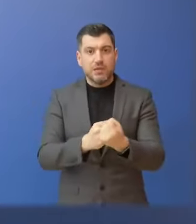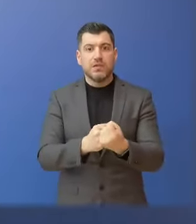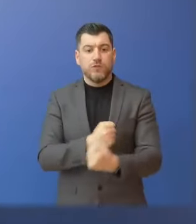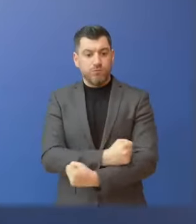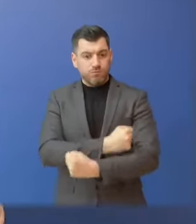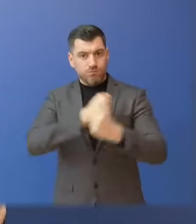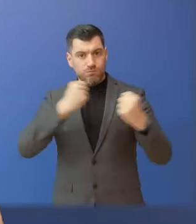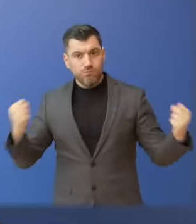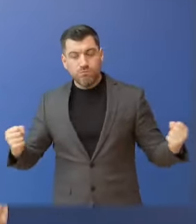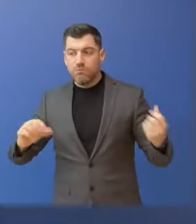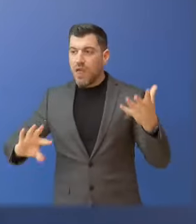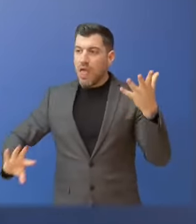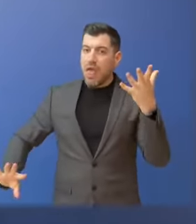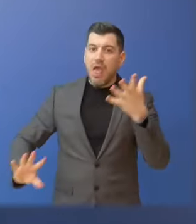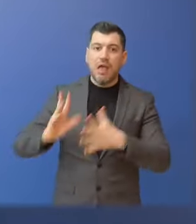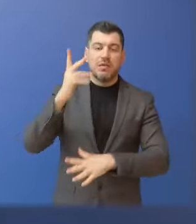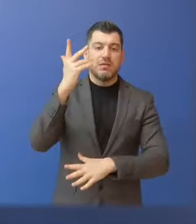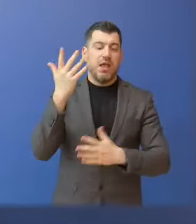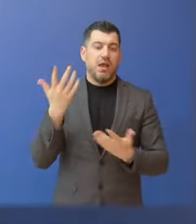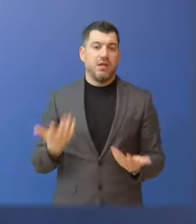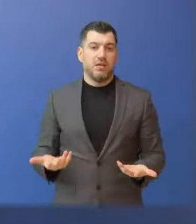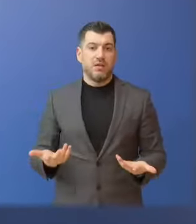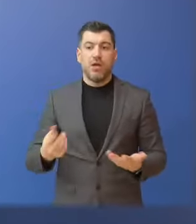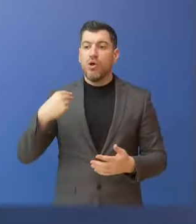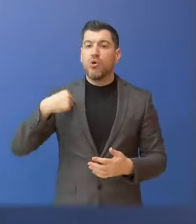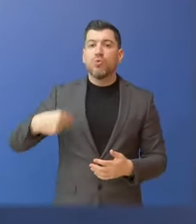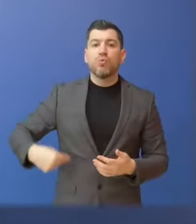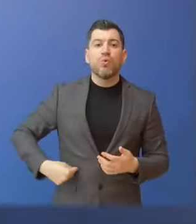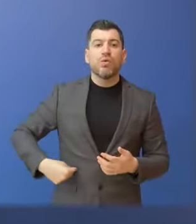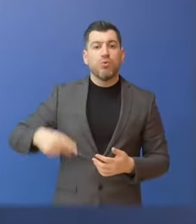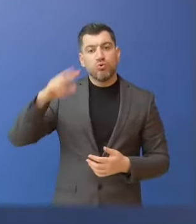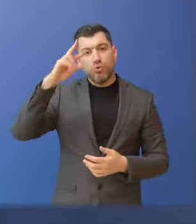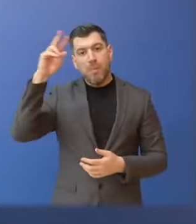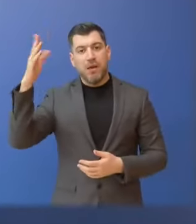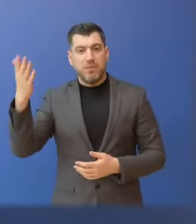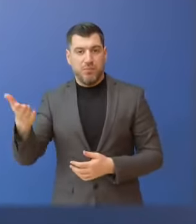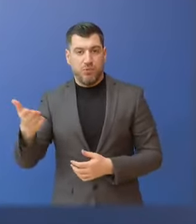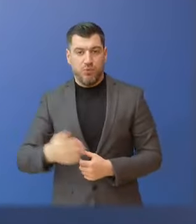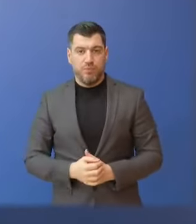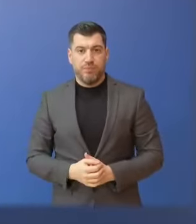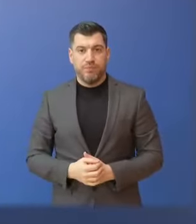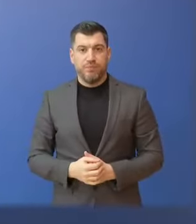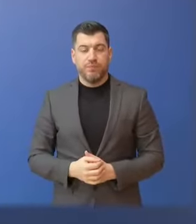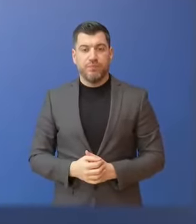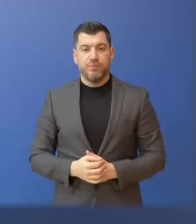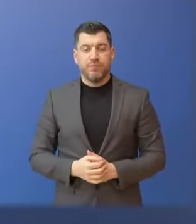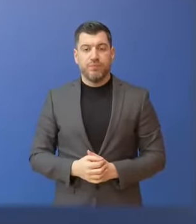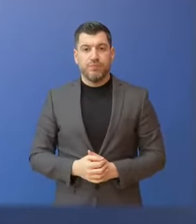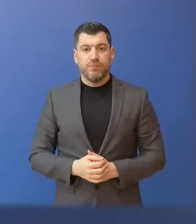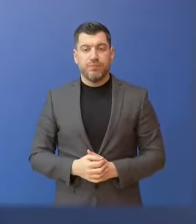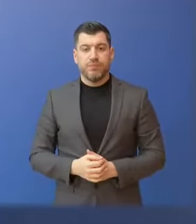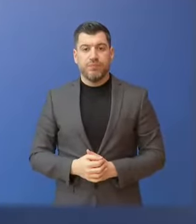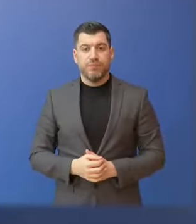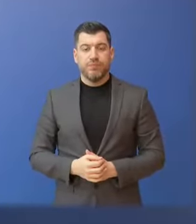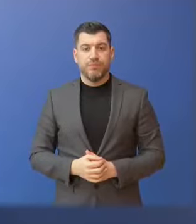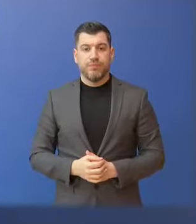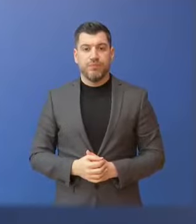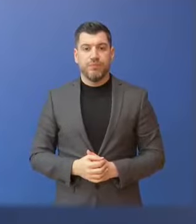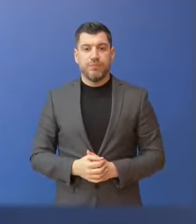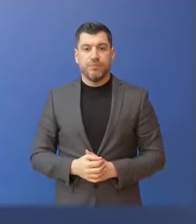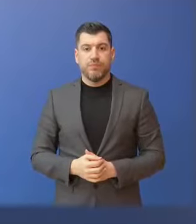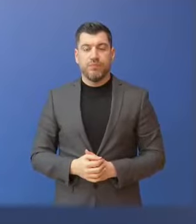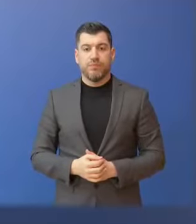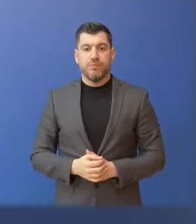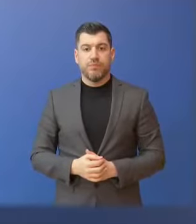εξέλιξη και αναβάθμιση του δημοσίου πανεπιστημίου μέσα και από μια πολύ ε